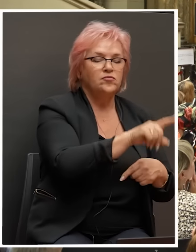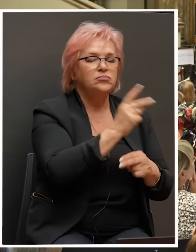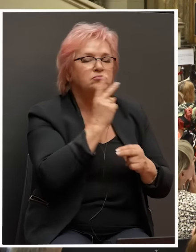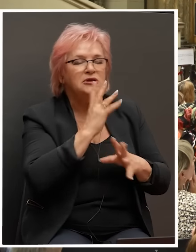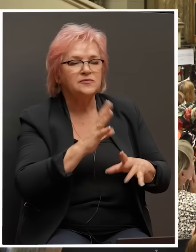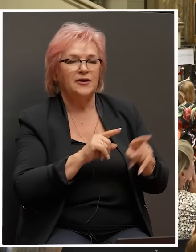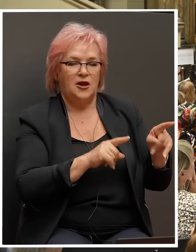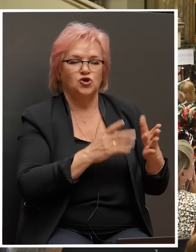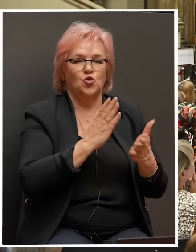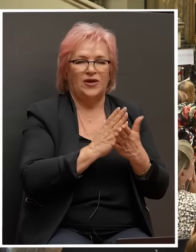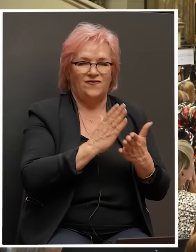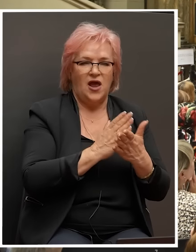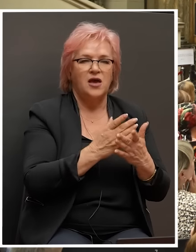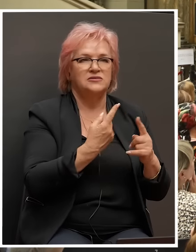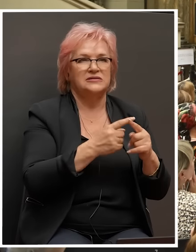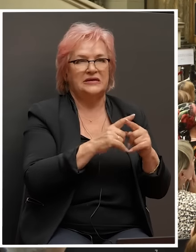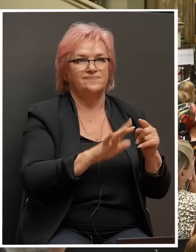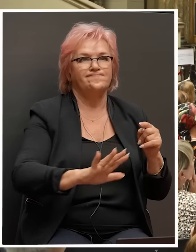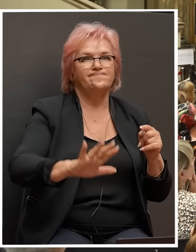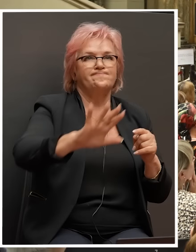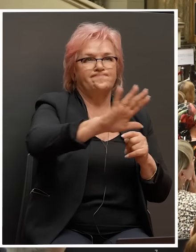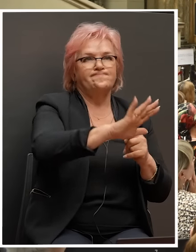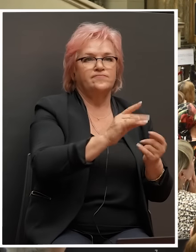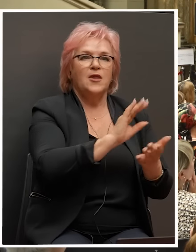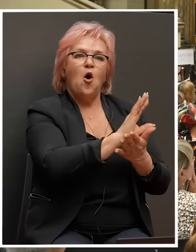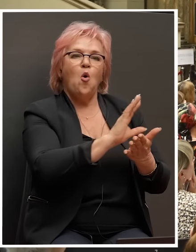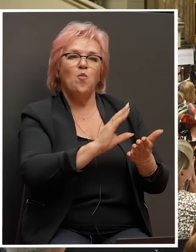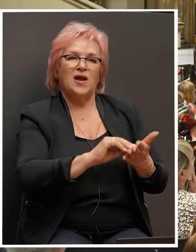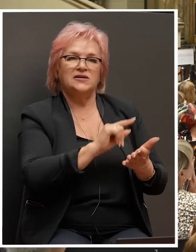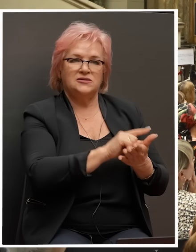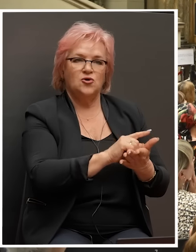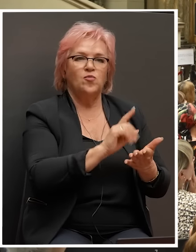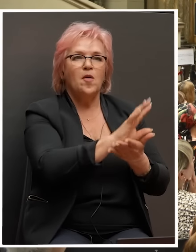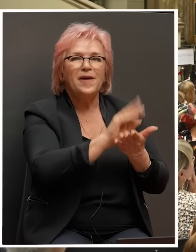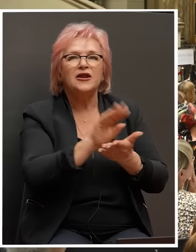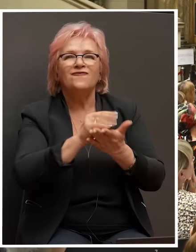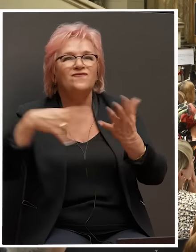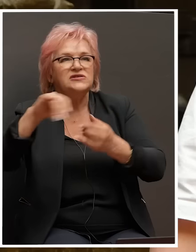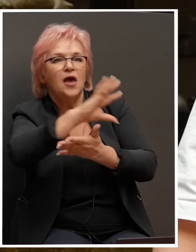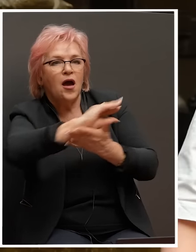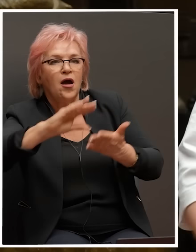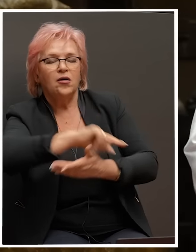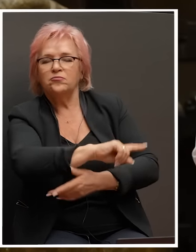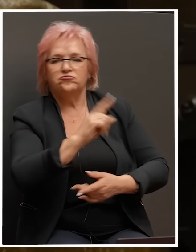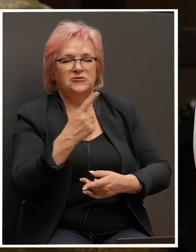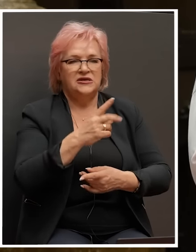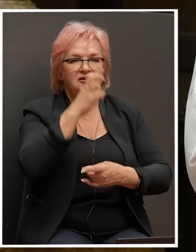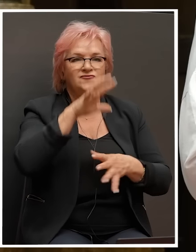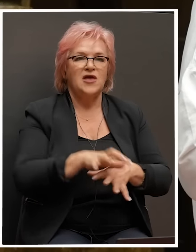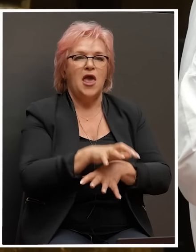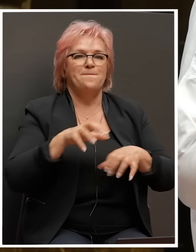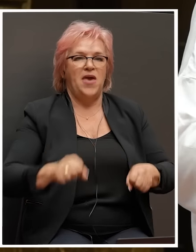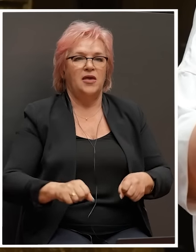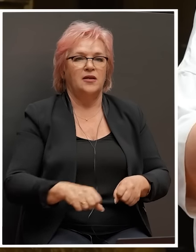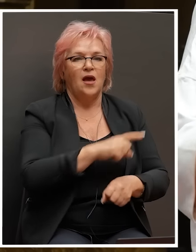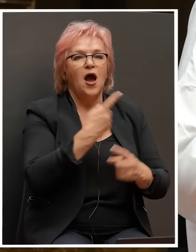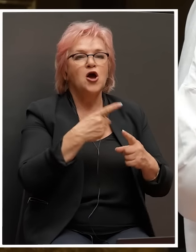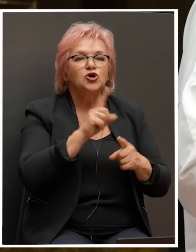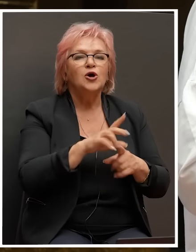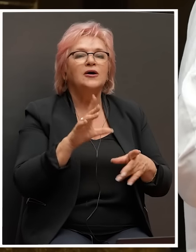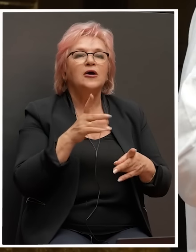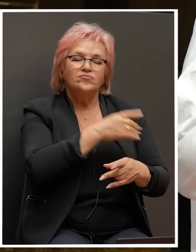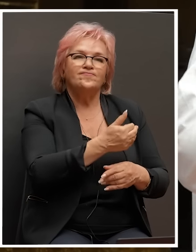на то, что является, ну, образцом для бесконечного подражания, был единственной империей, расширение которого было, в общем-то,